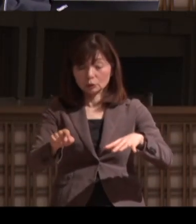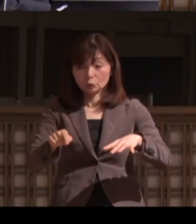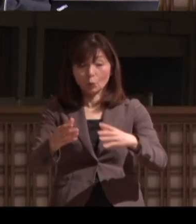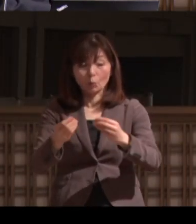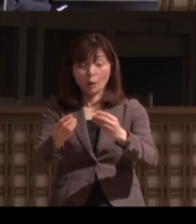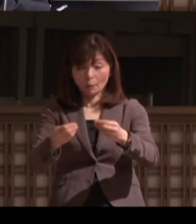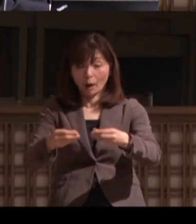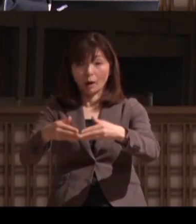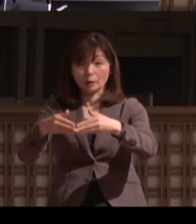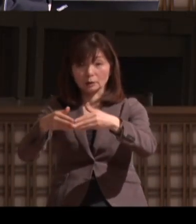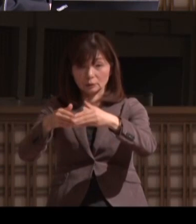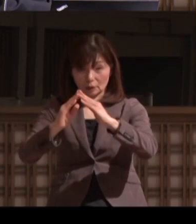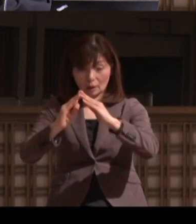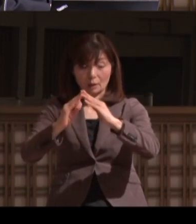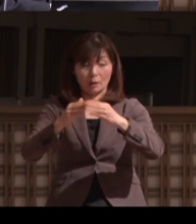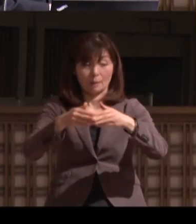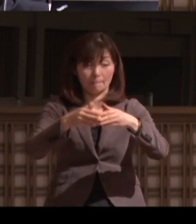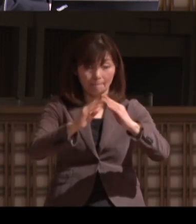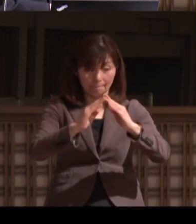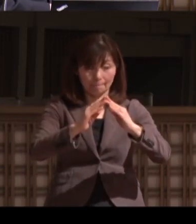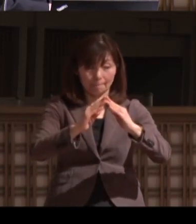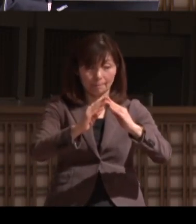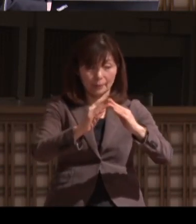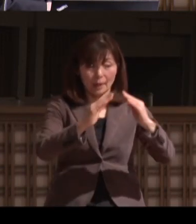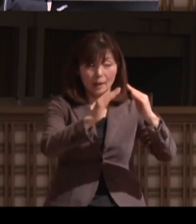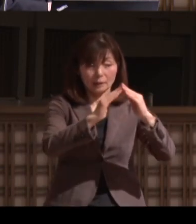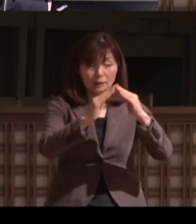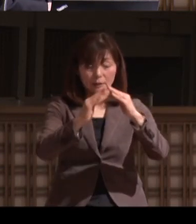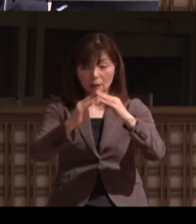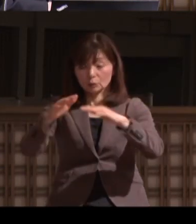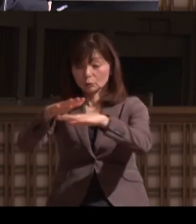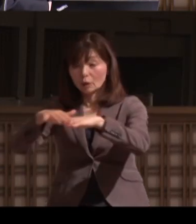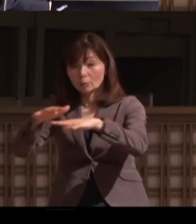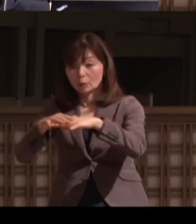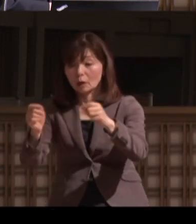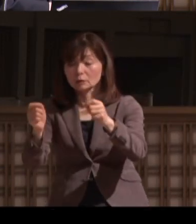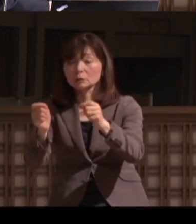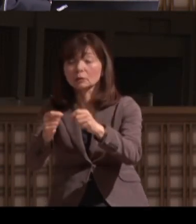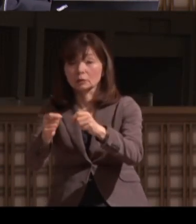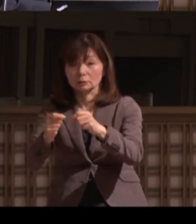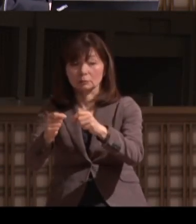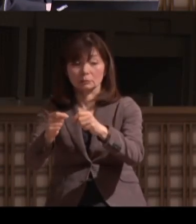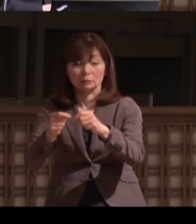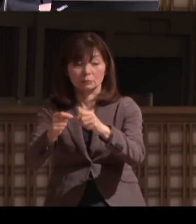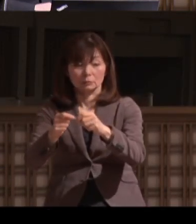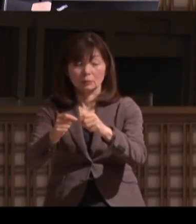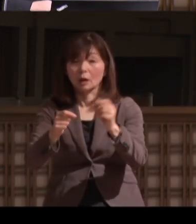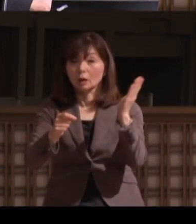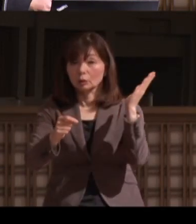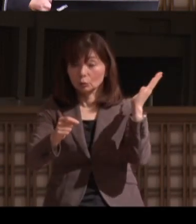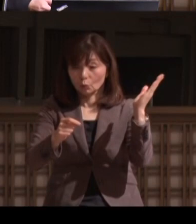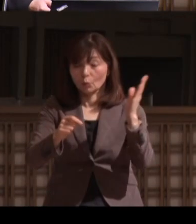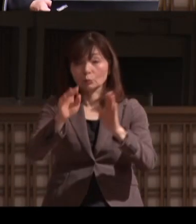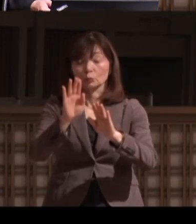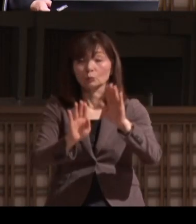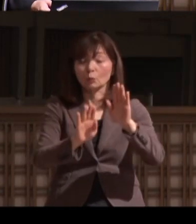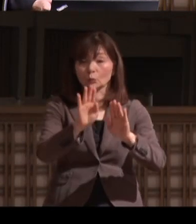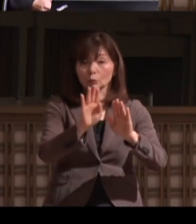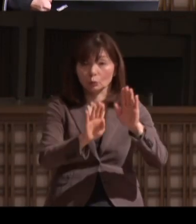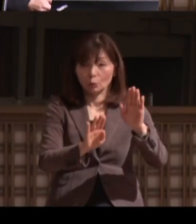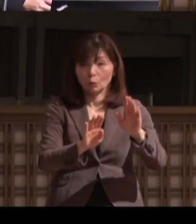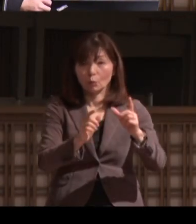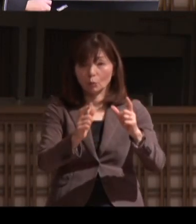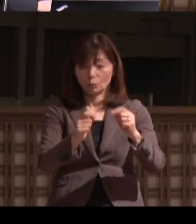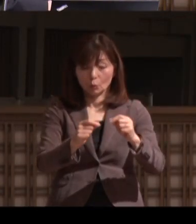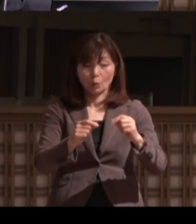この住宅とた水田がですねえ隣接しているそしてこうした家いえもですねえ今